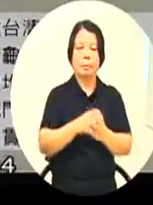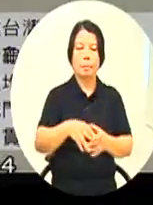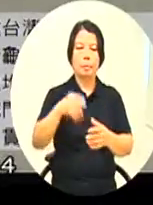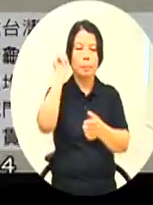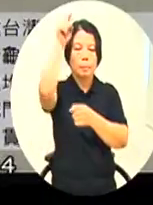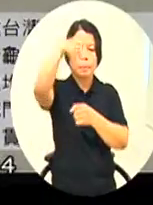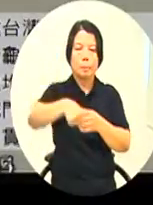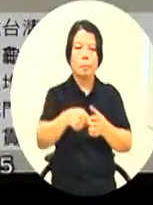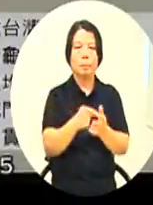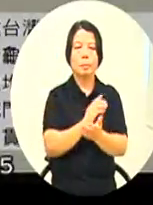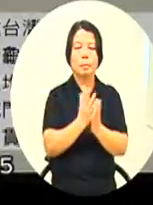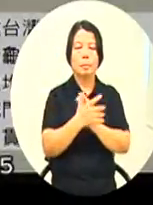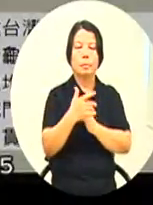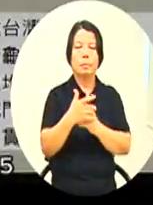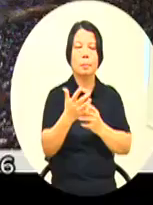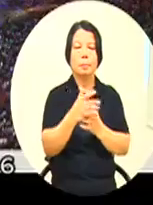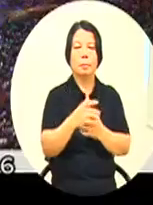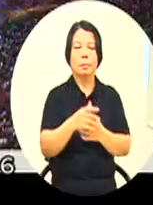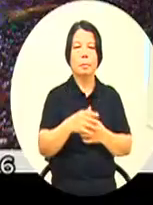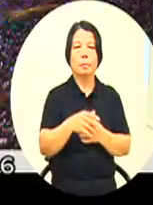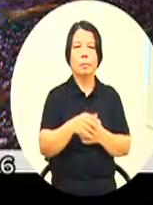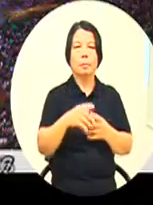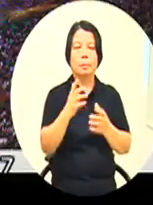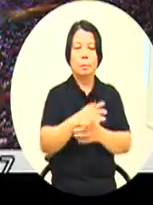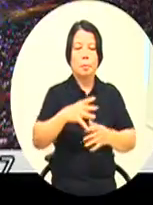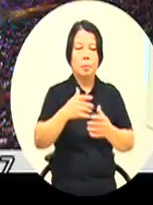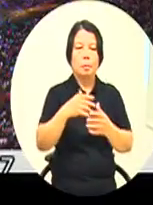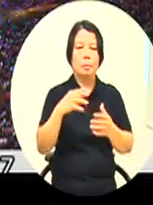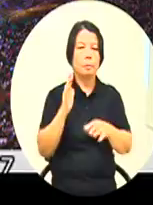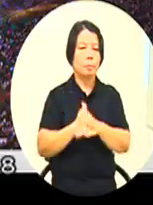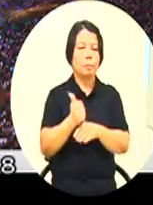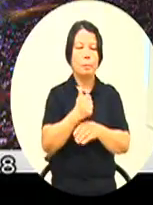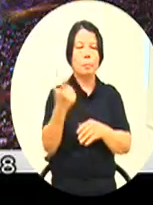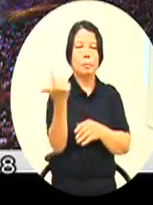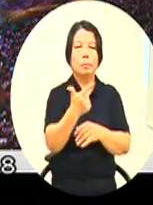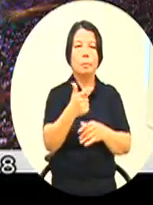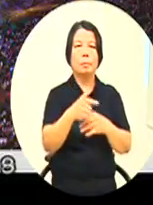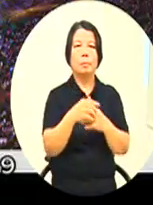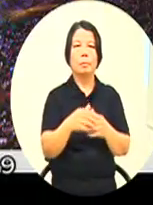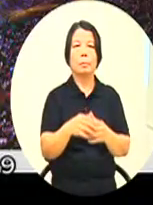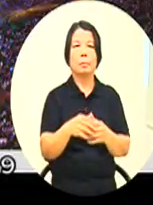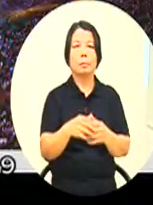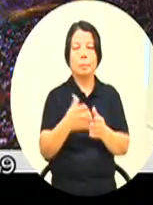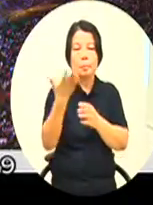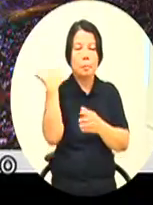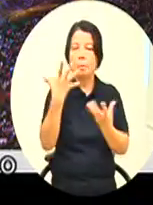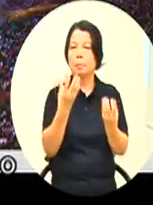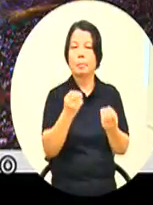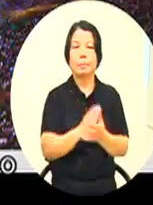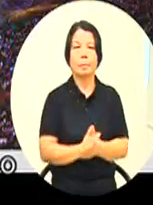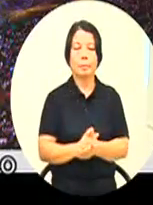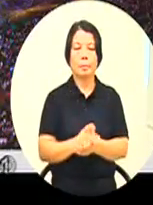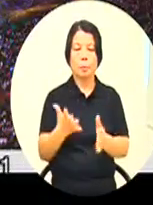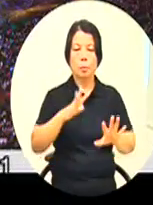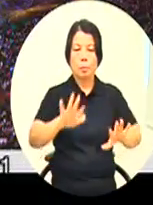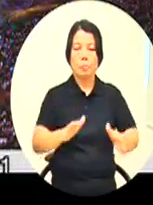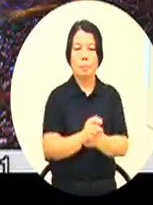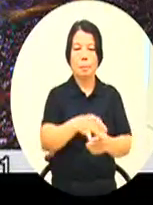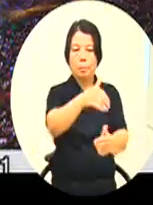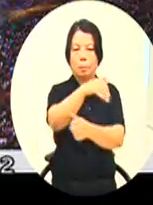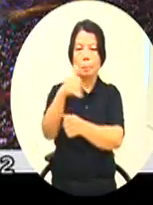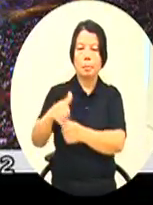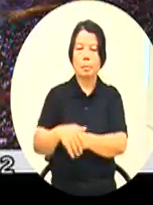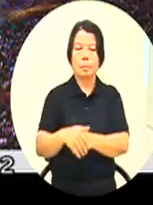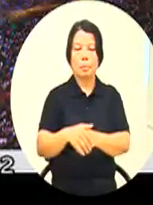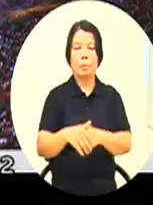的六大天王，这是完全没有见过的一个状况。然后另外呢，我们也动员了超过500个人